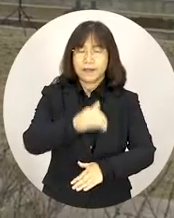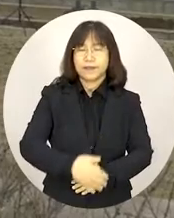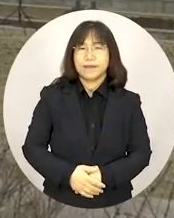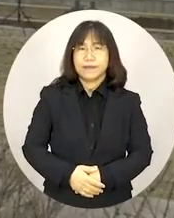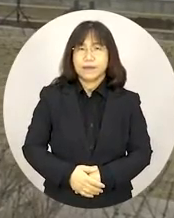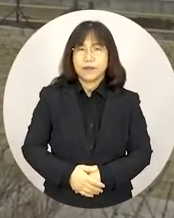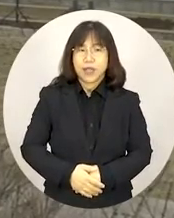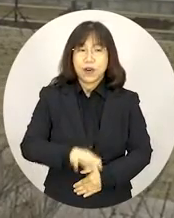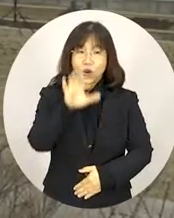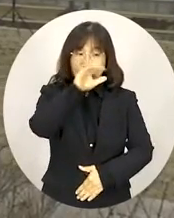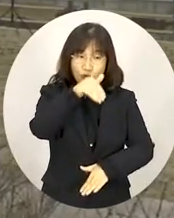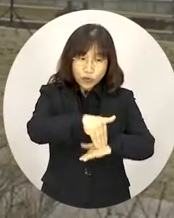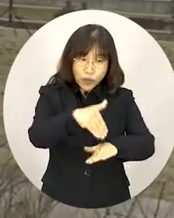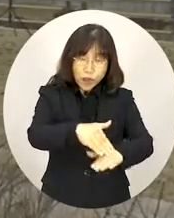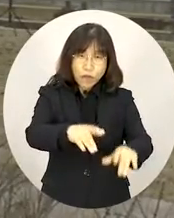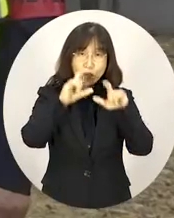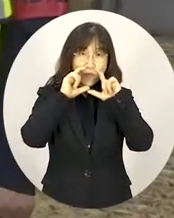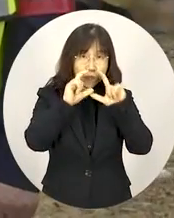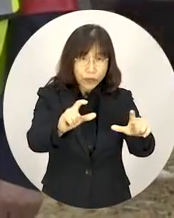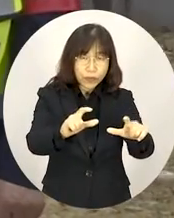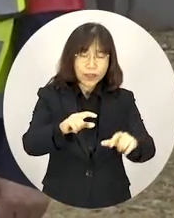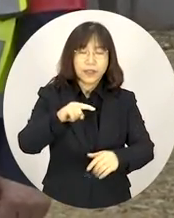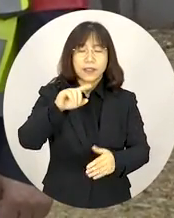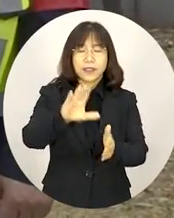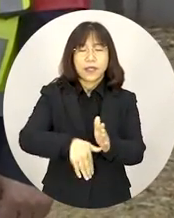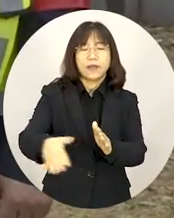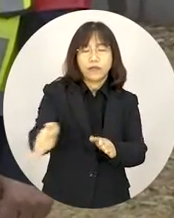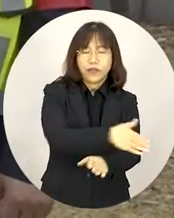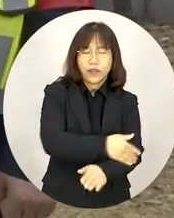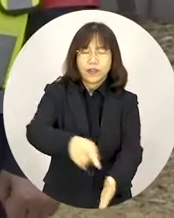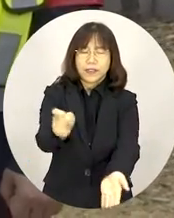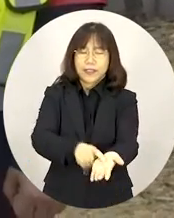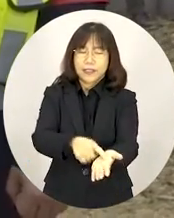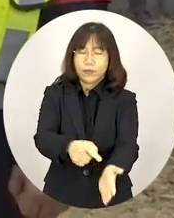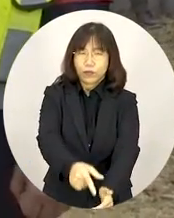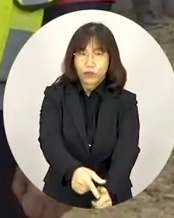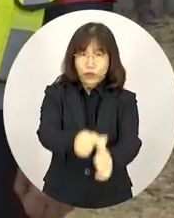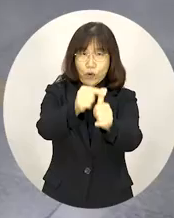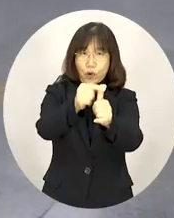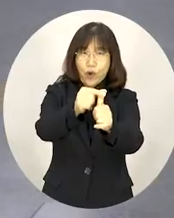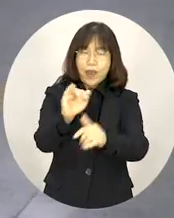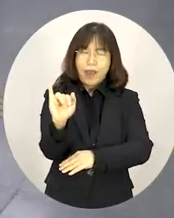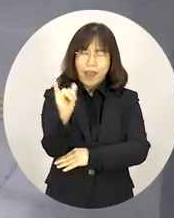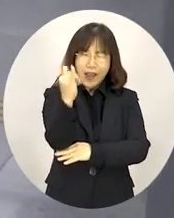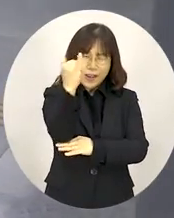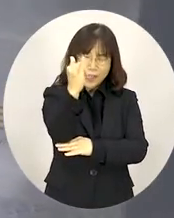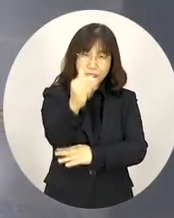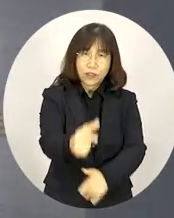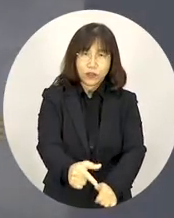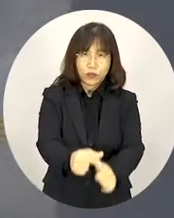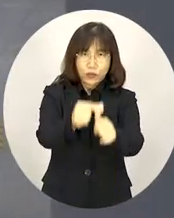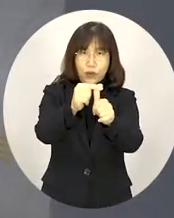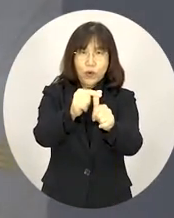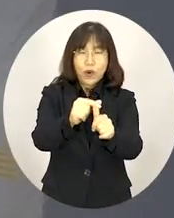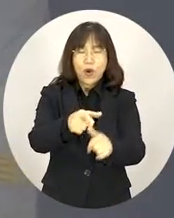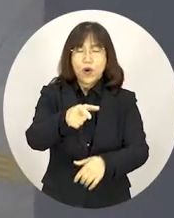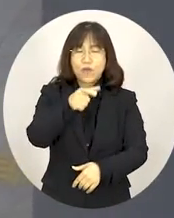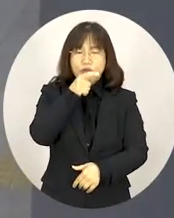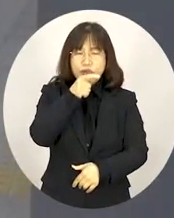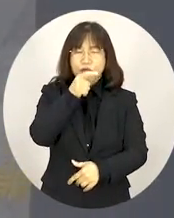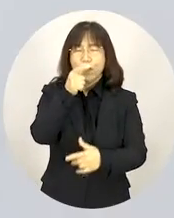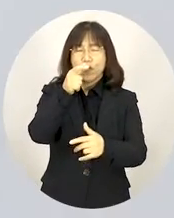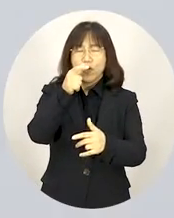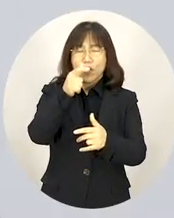진행됐습니다. 훈련은 메시지 발령을 시작으로 긴급대피와 인명구조가 진행됐고 헬기 구조와